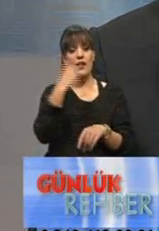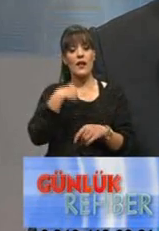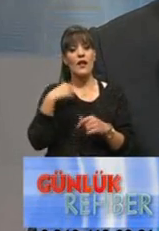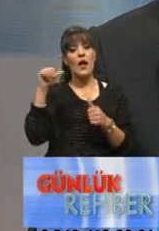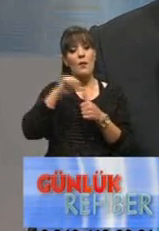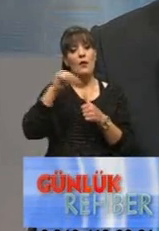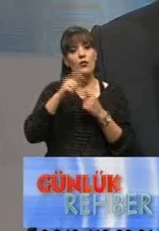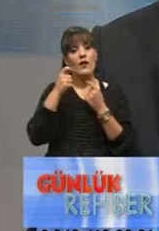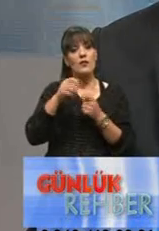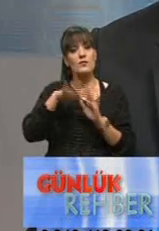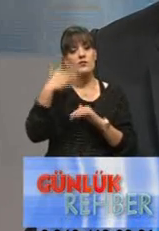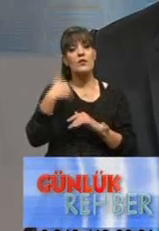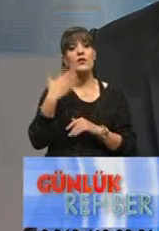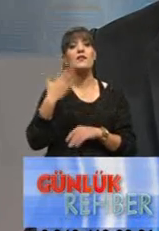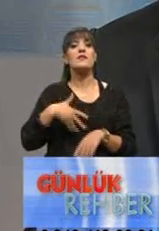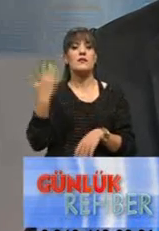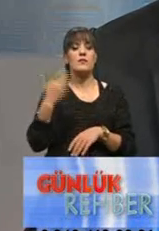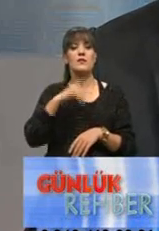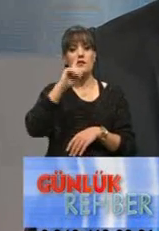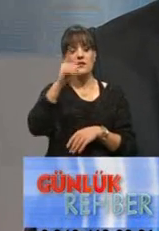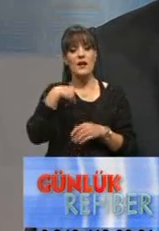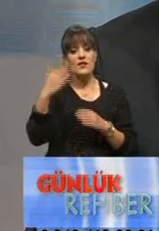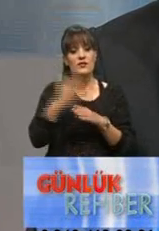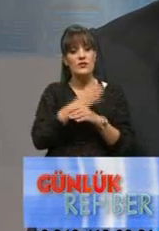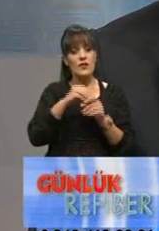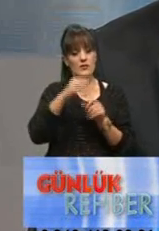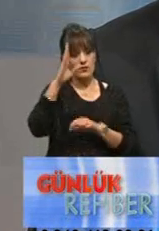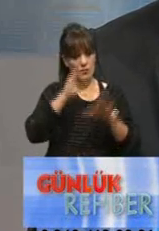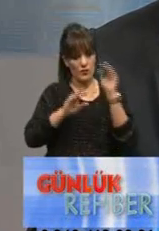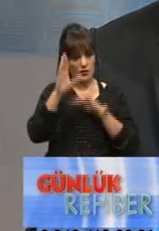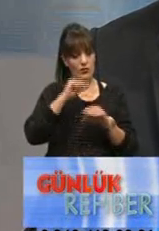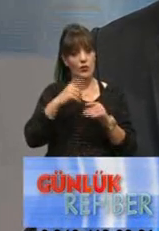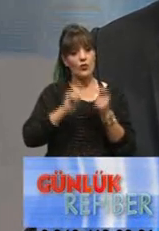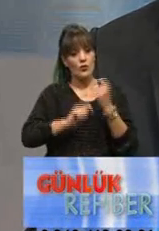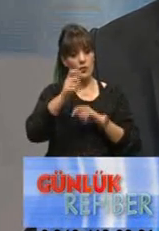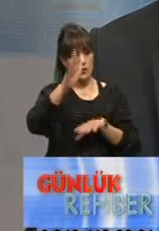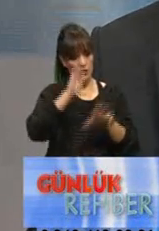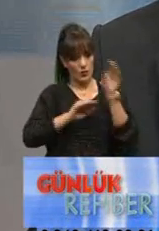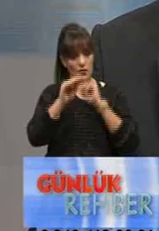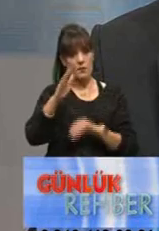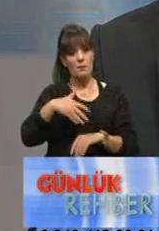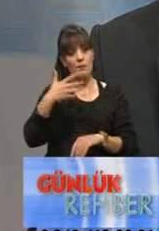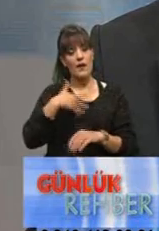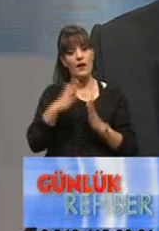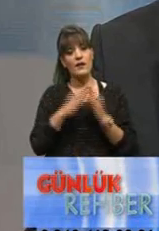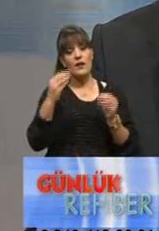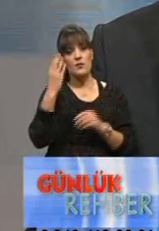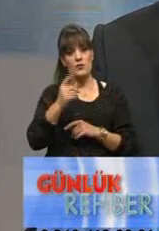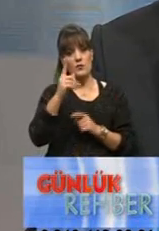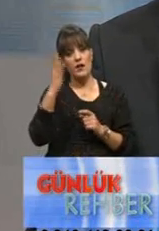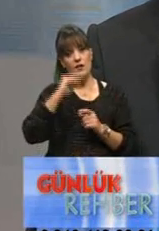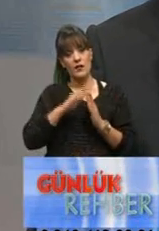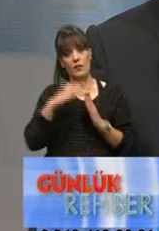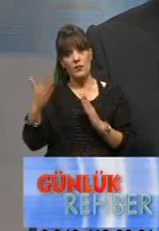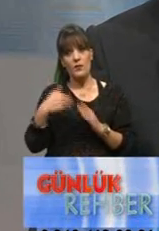sonra tercih etmiyorlar. Yani hani sadece cihazları öğreniyorlar, kullanmayı öğreniyorlar. İşte merakını gidermiş oluyor bir